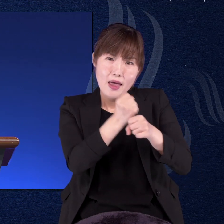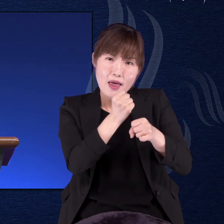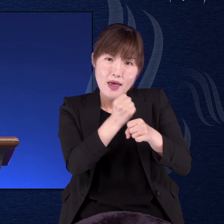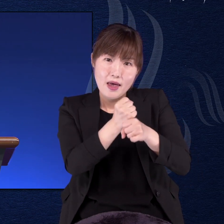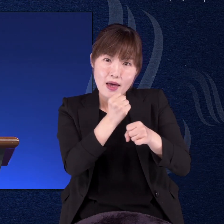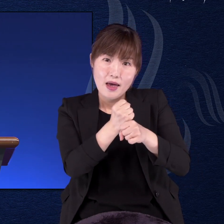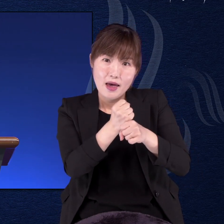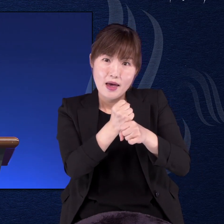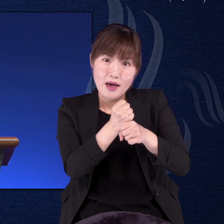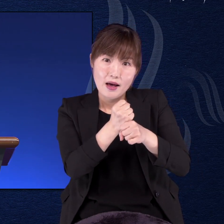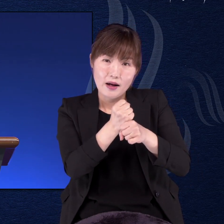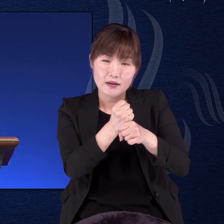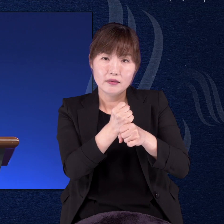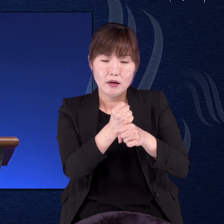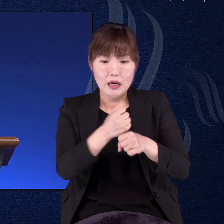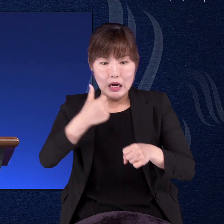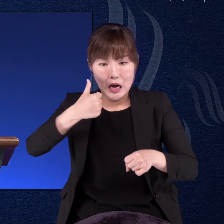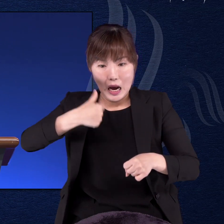도왔는지 모르겠어요.